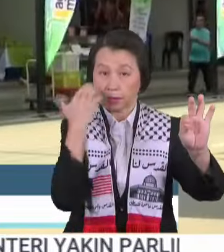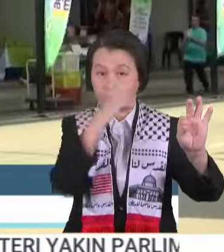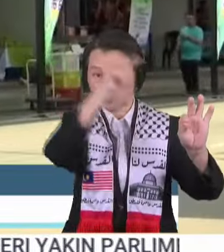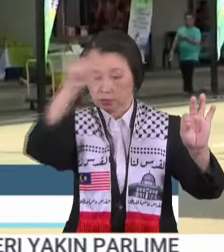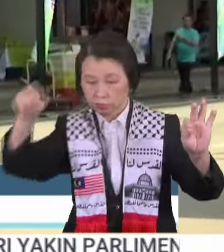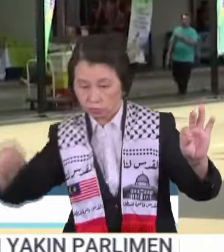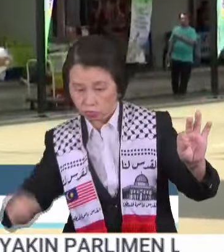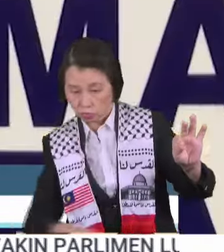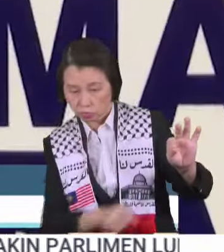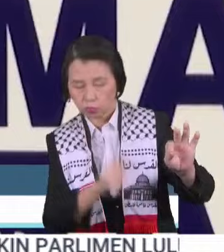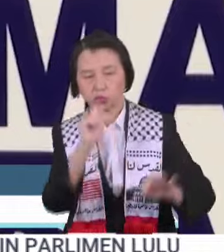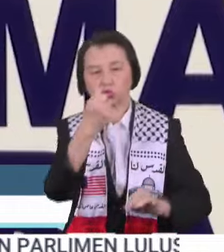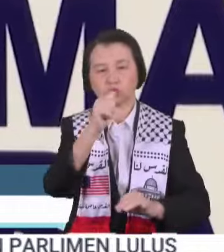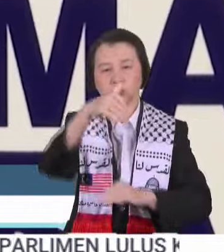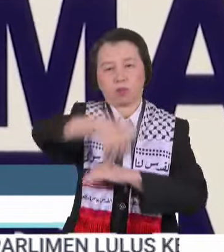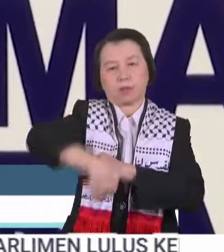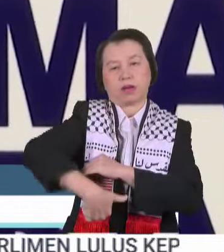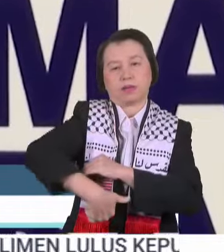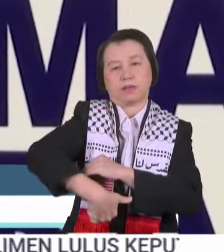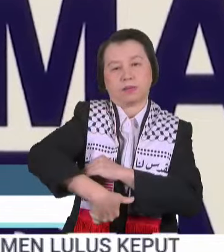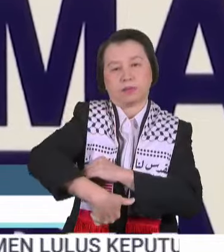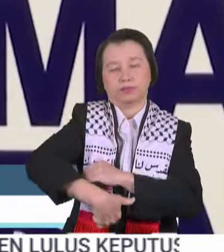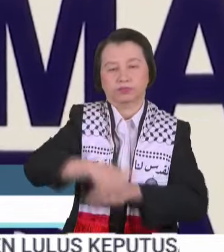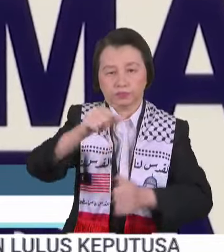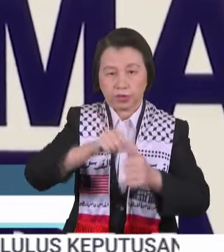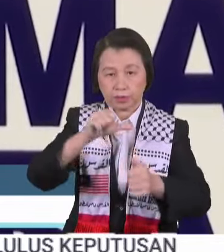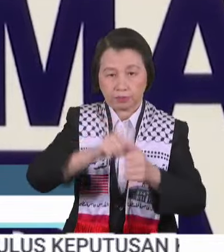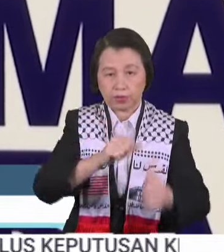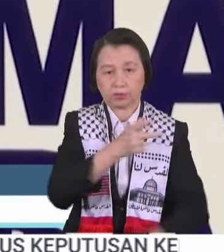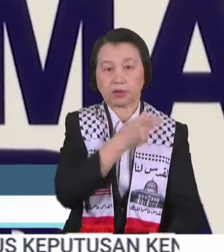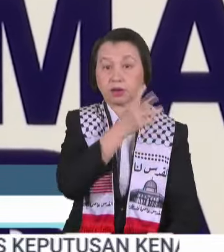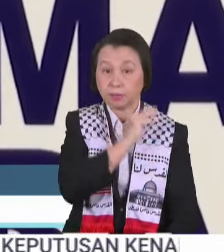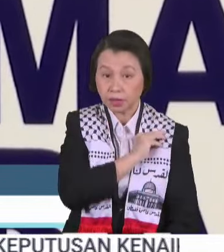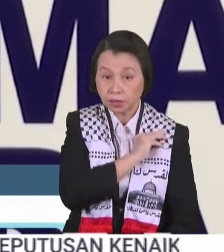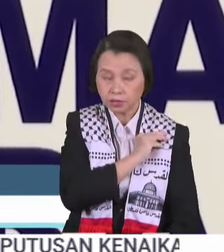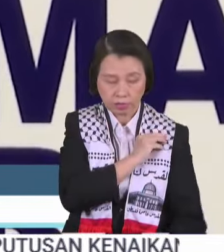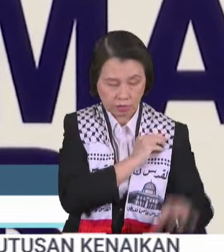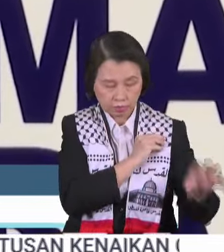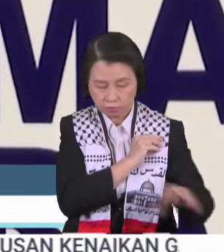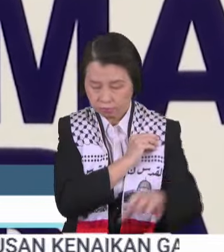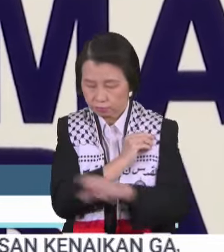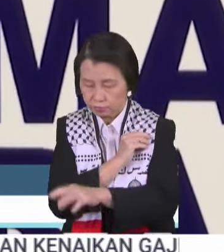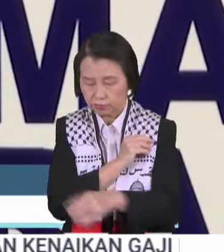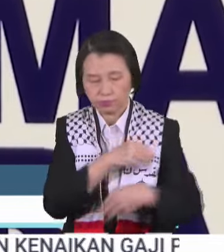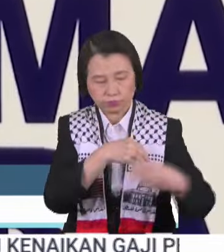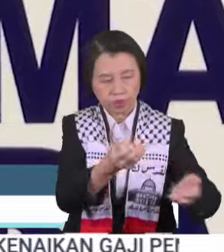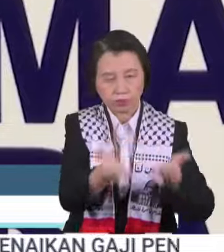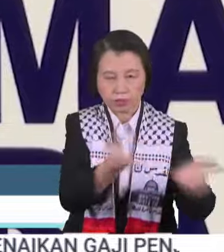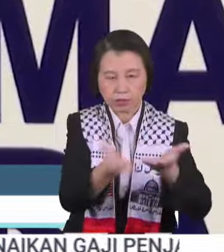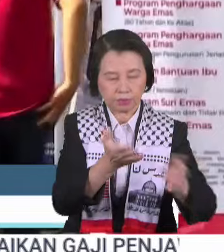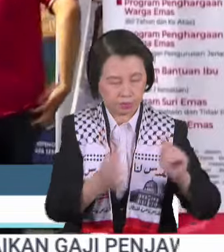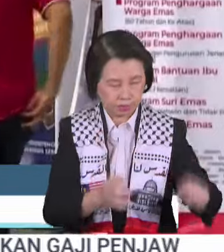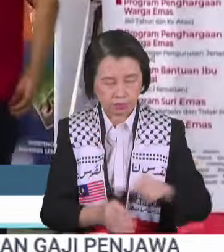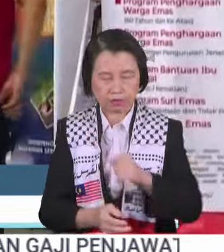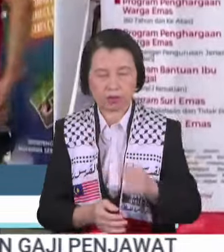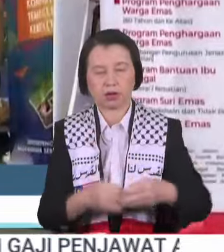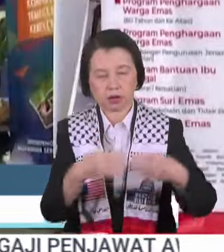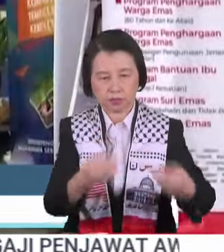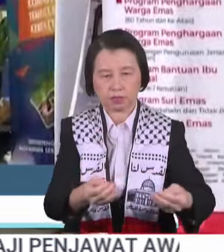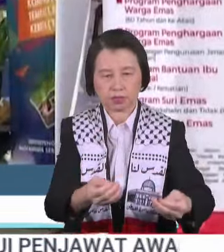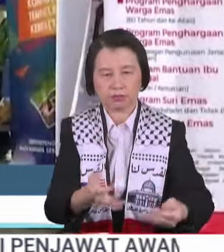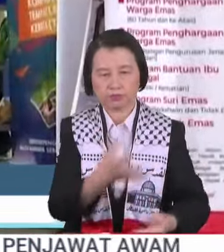sehingga 10 malam. Di mana setiap kementerian akan menawarkan perkhidmatan-perkhidmatan yang mereka akan berikan.